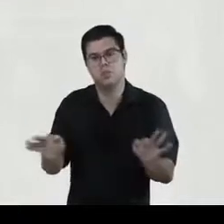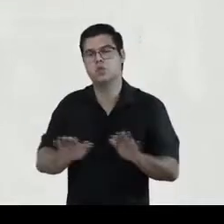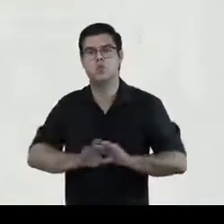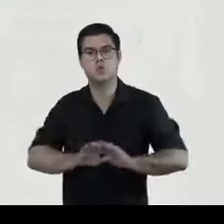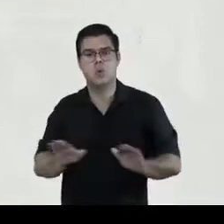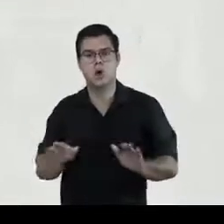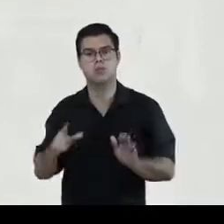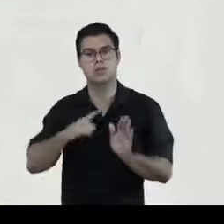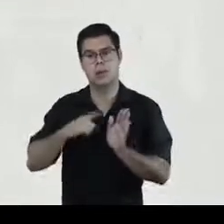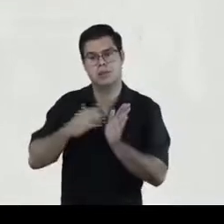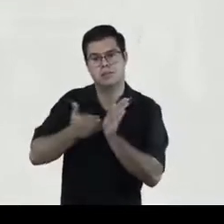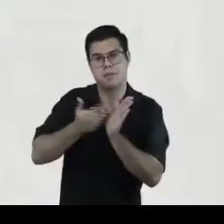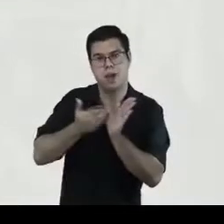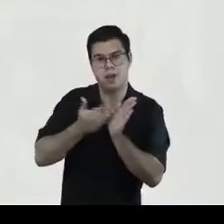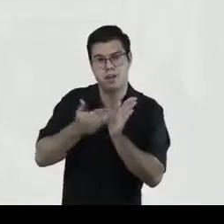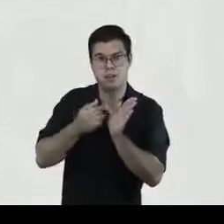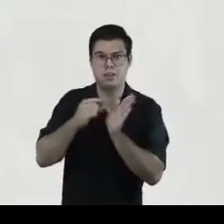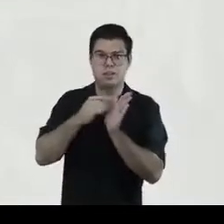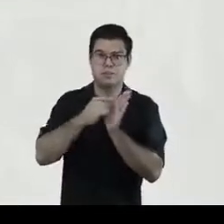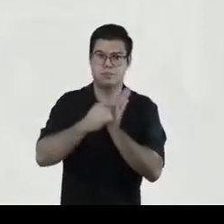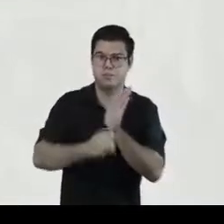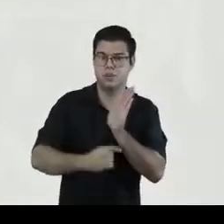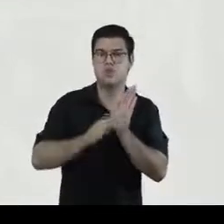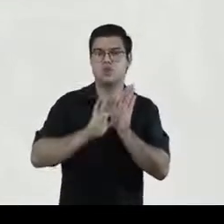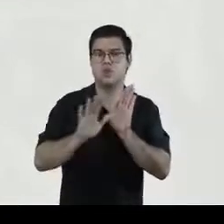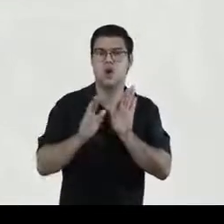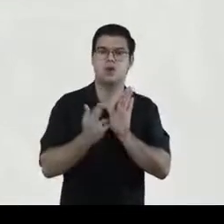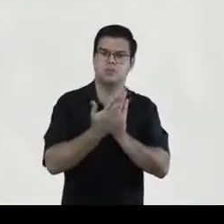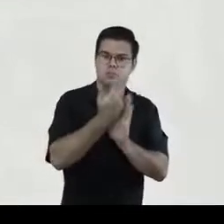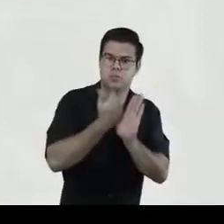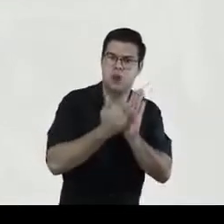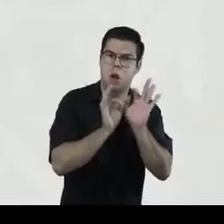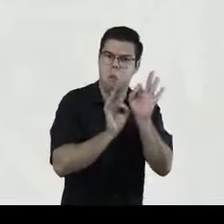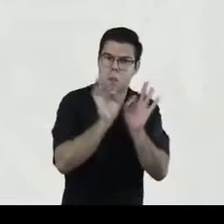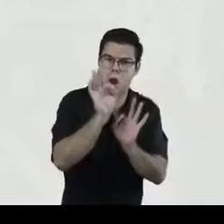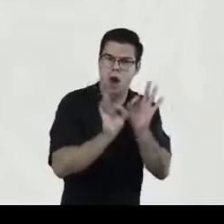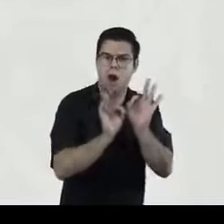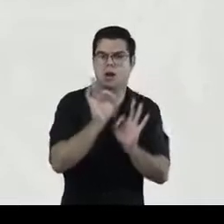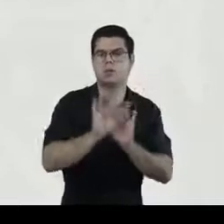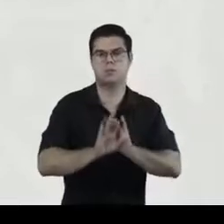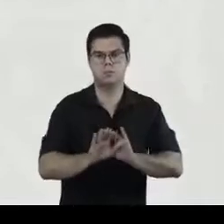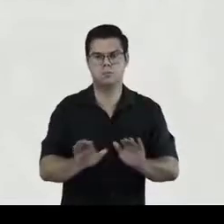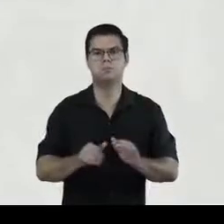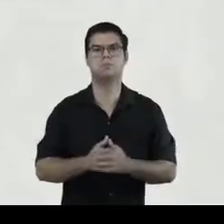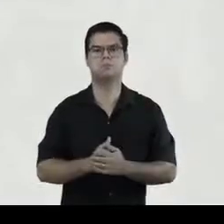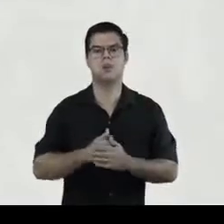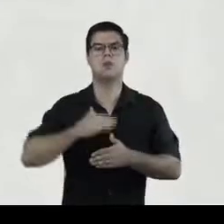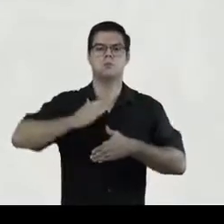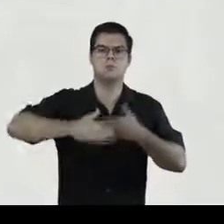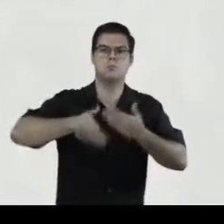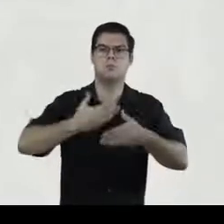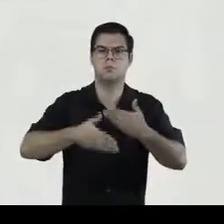même décor filigrané. Alors, la suite suivante.